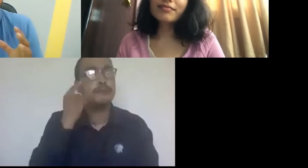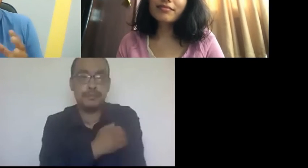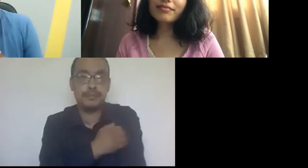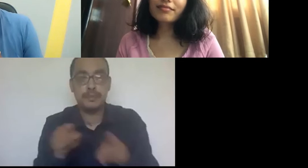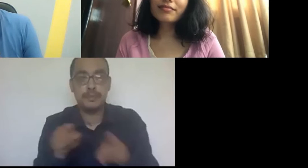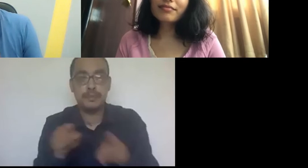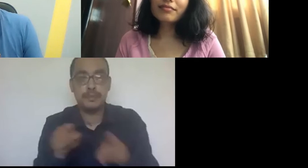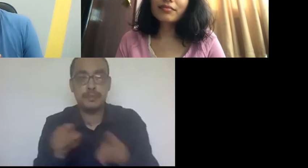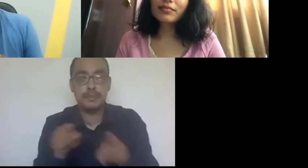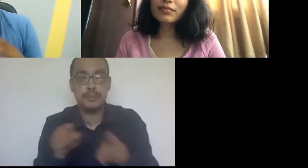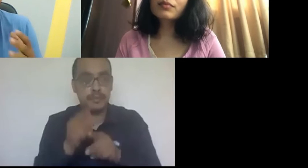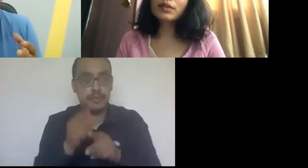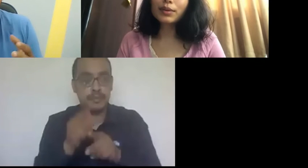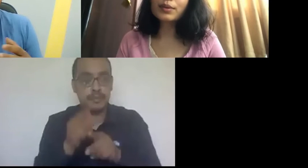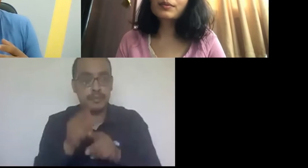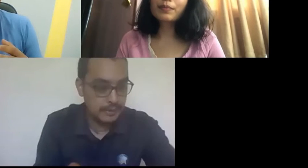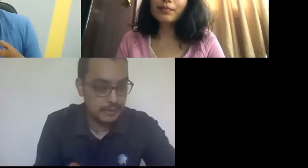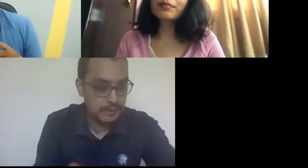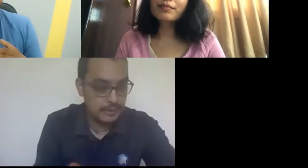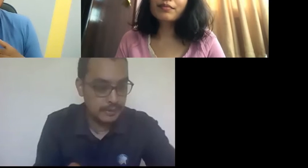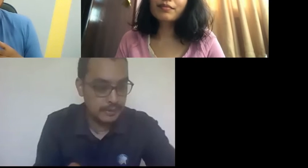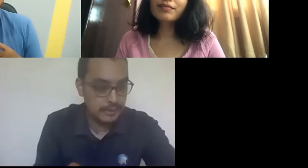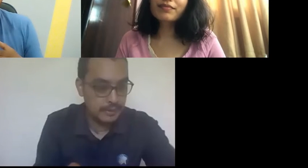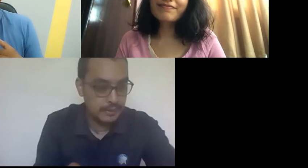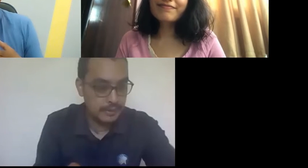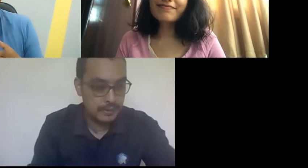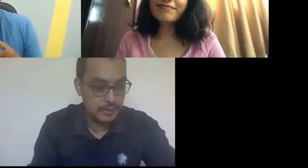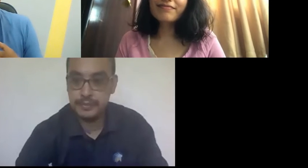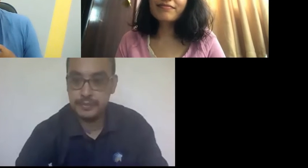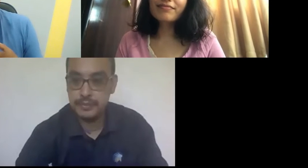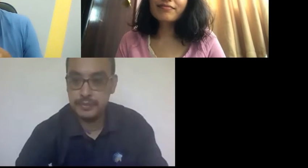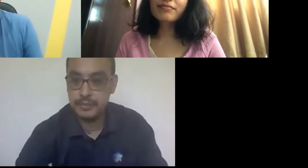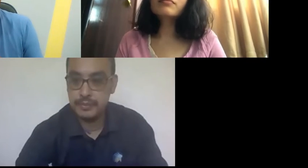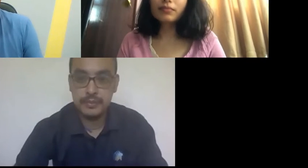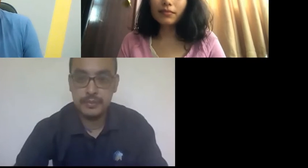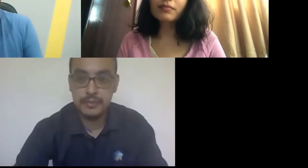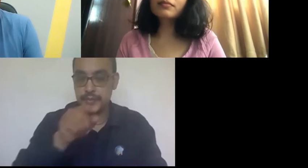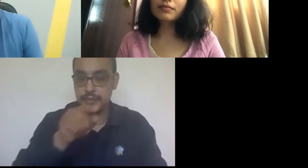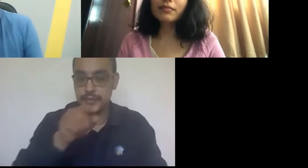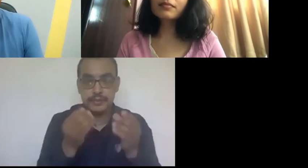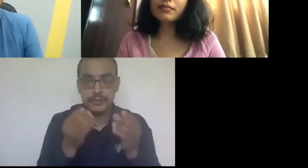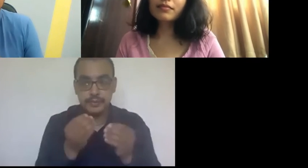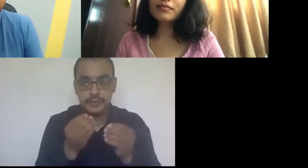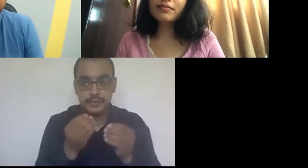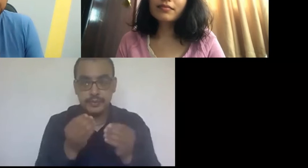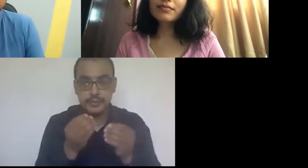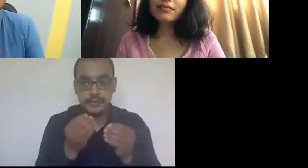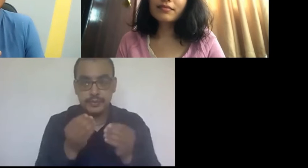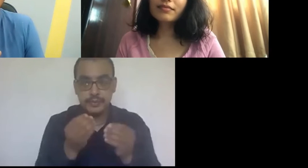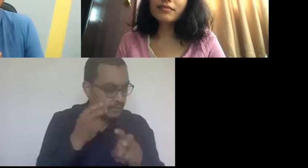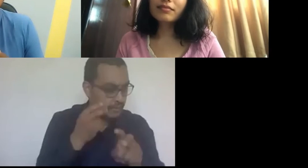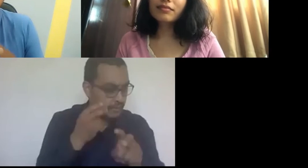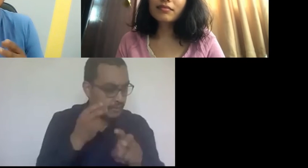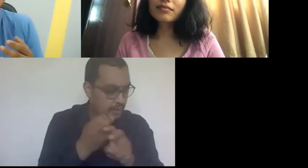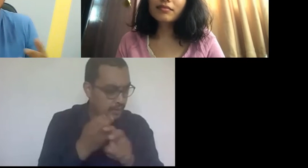पनि एउटा फ्यामिली बन्डिङको कुराहरू पुरानो फोटोहरू हेर्दाखेरि यदि स्याड छ भने चाहिँ त्यसले अलिकति आफूलाई रिफ्रेस गर्ने. त्यही कारणले भनिन्छ त्यो